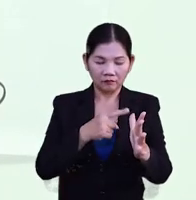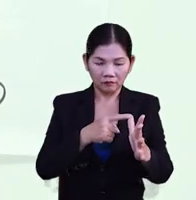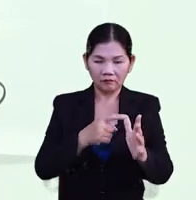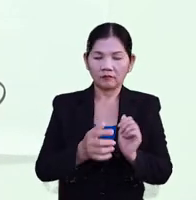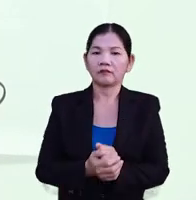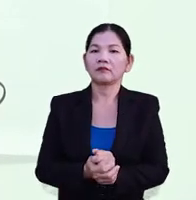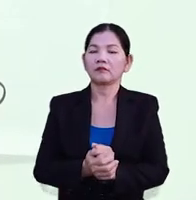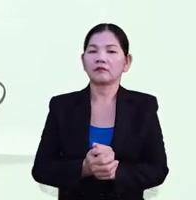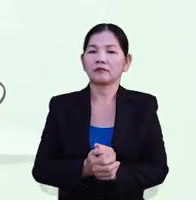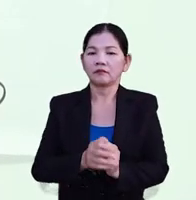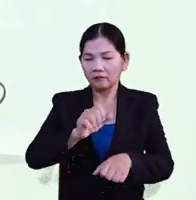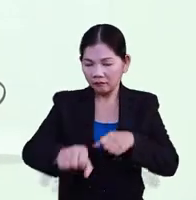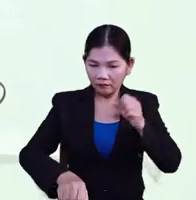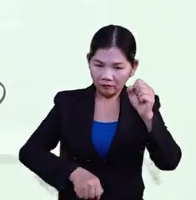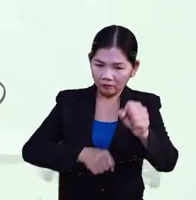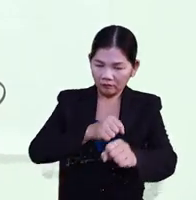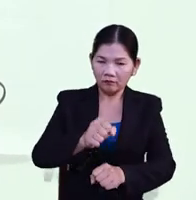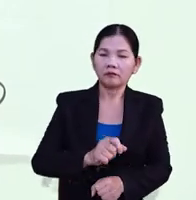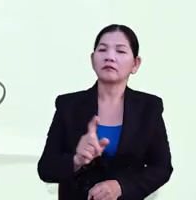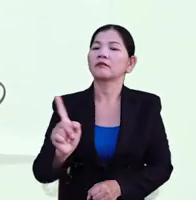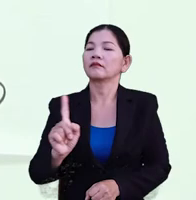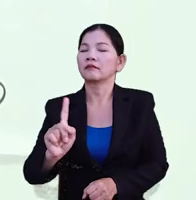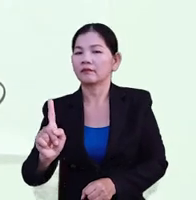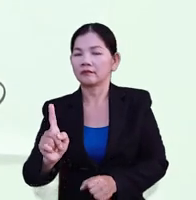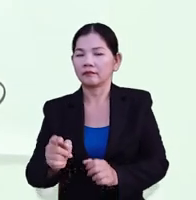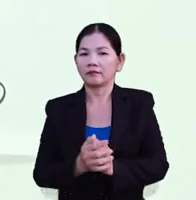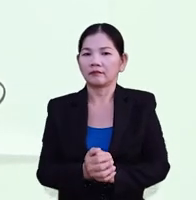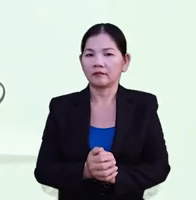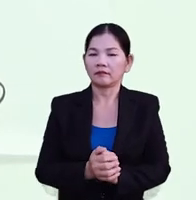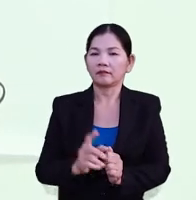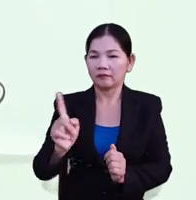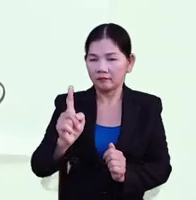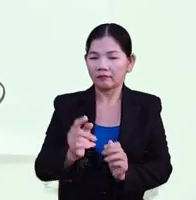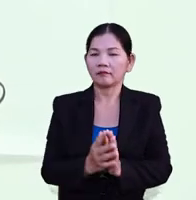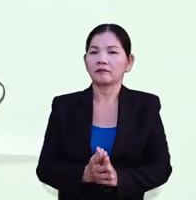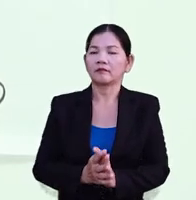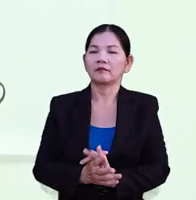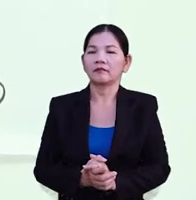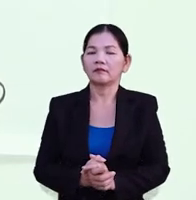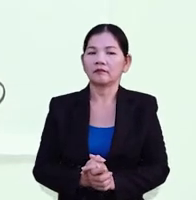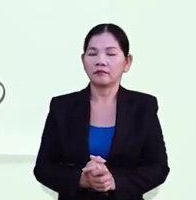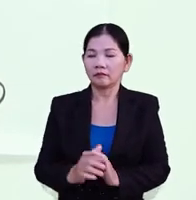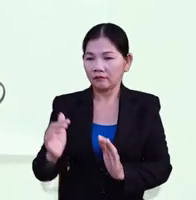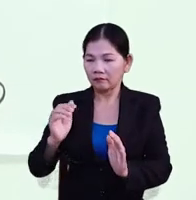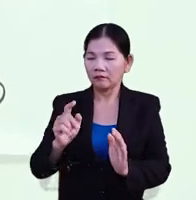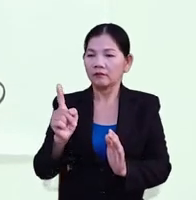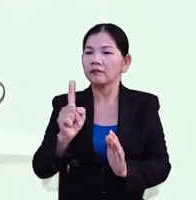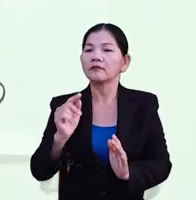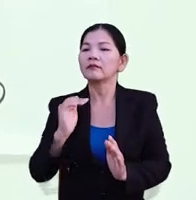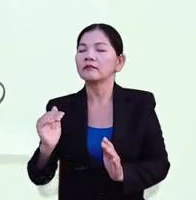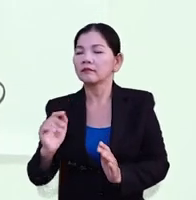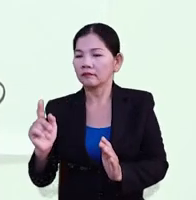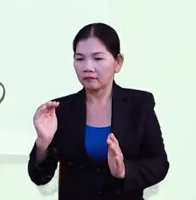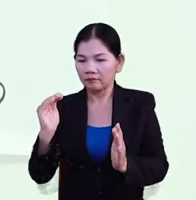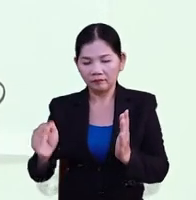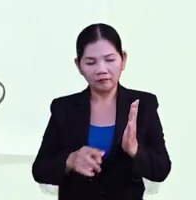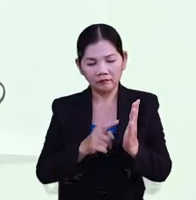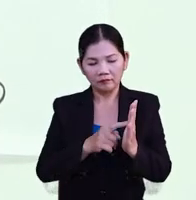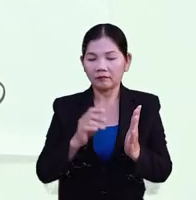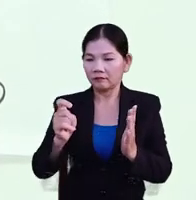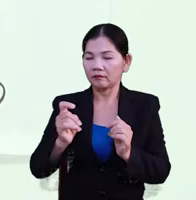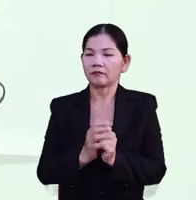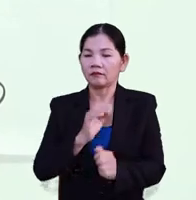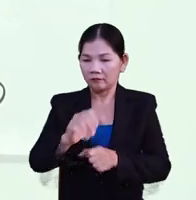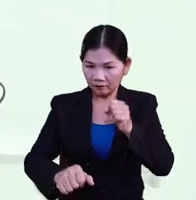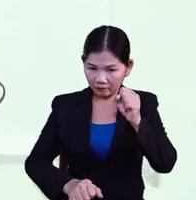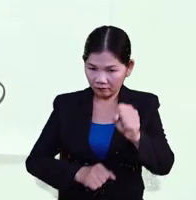ផាជីកកង់នៅខាងណាសុកណាកូនណាហើយសុកជីកក